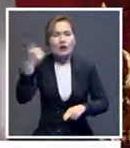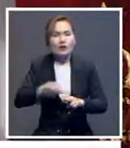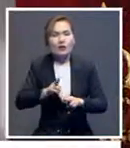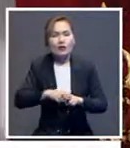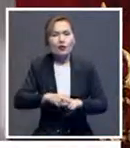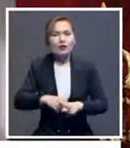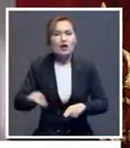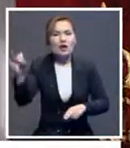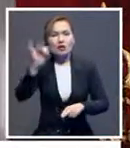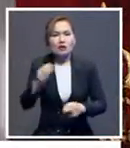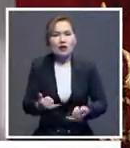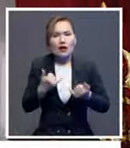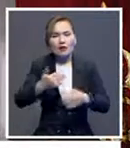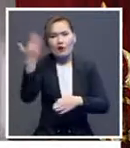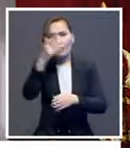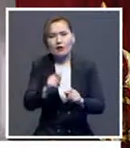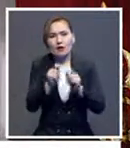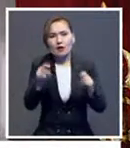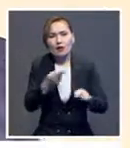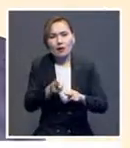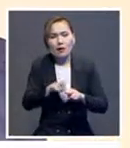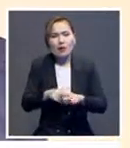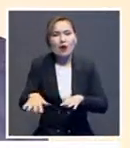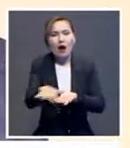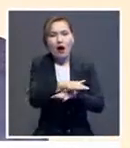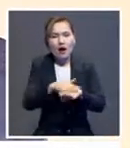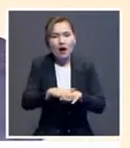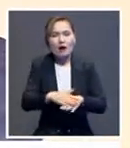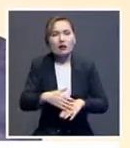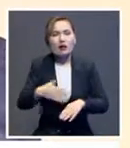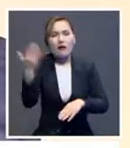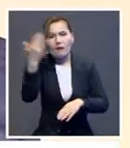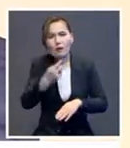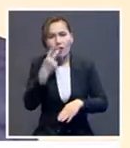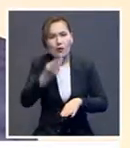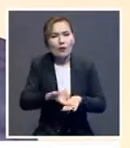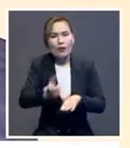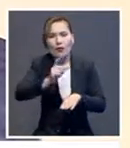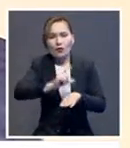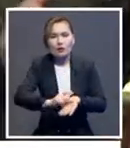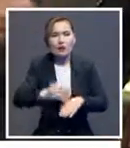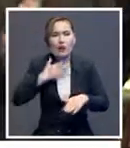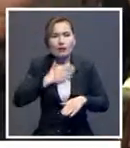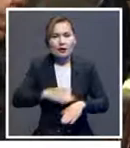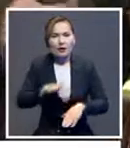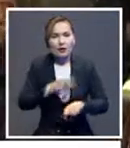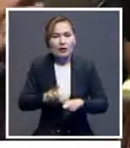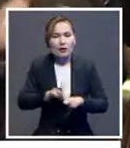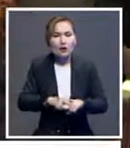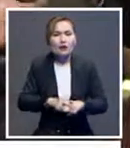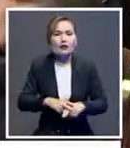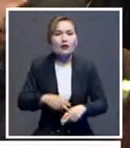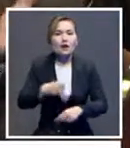тамашалады. Кинотуындыны қалың көпшілік зор ықыласпен қабылдады. Мұндай рухани тағылымы зор дүниелердің өскелең ұрпаққа берері көп.